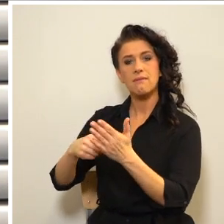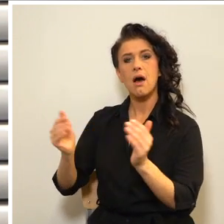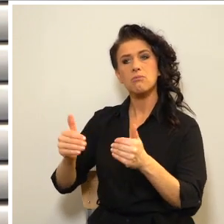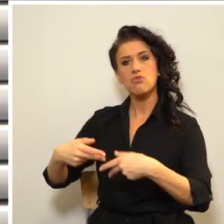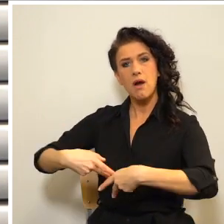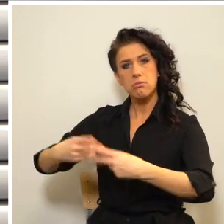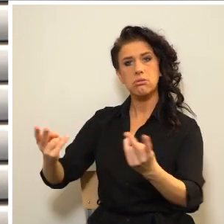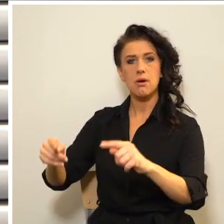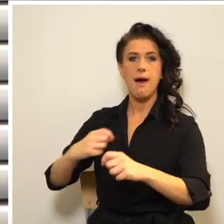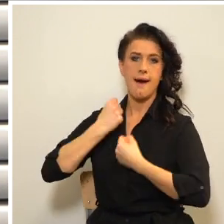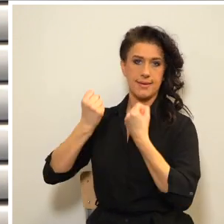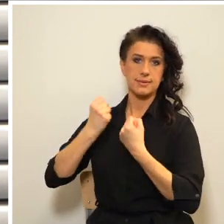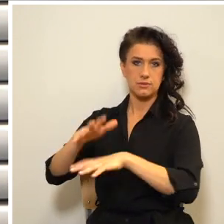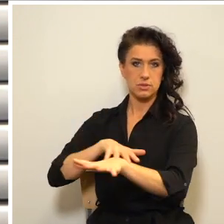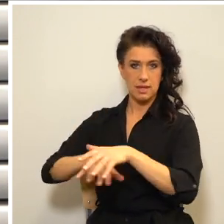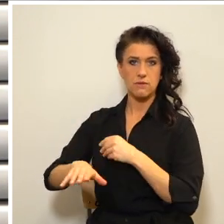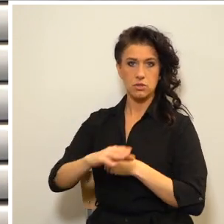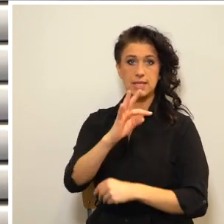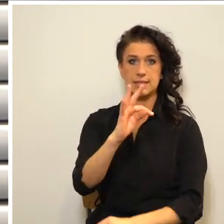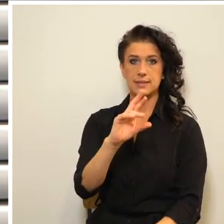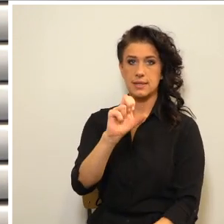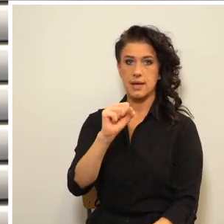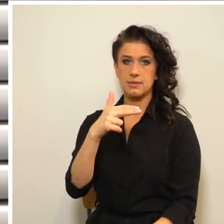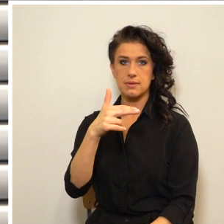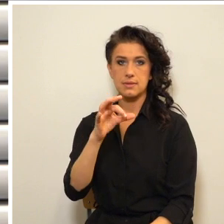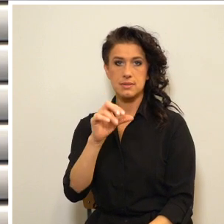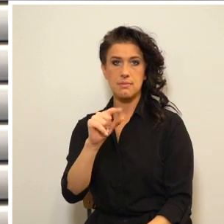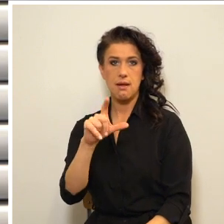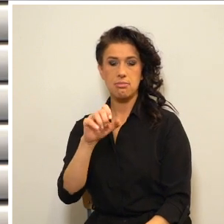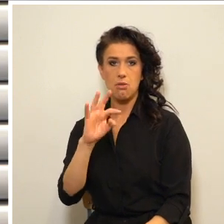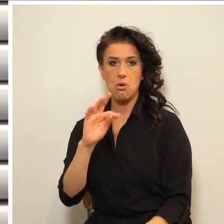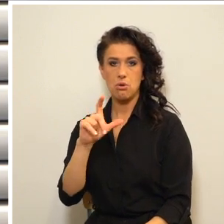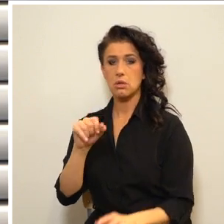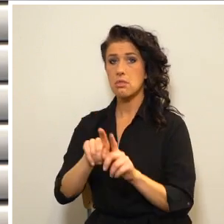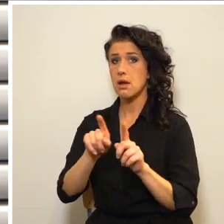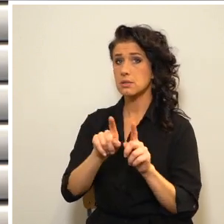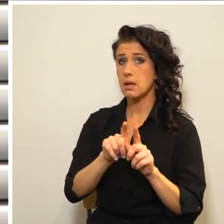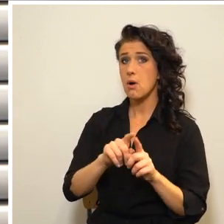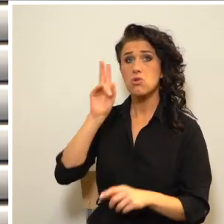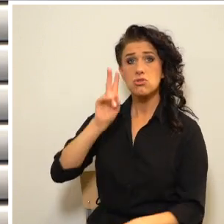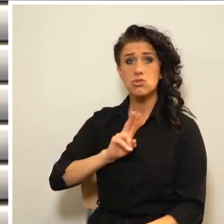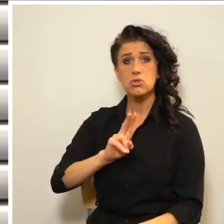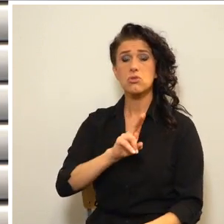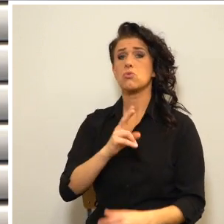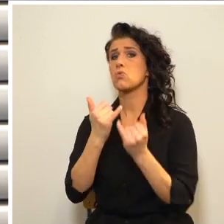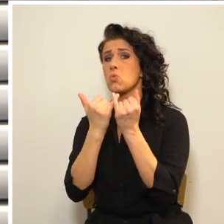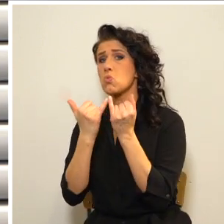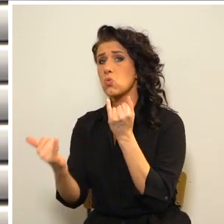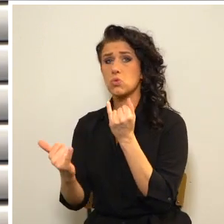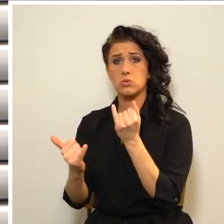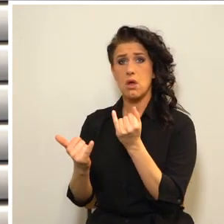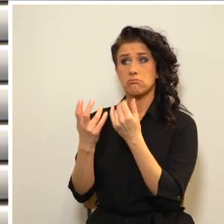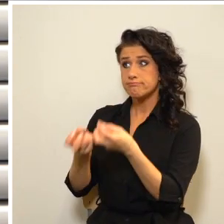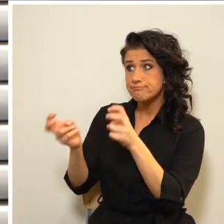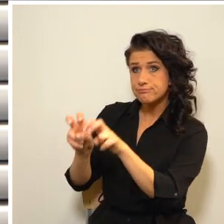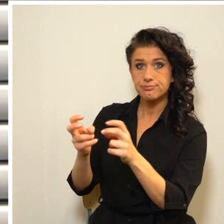aktywność zawodową o zawsze była powstania instytucji poltransplant która to wszystko koordynuje